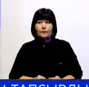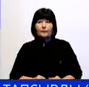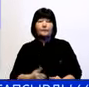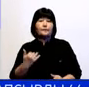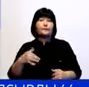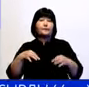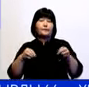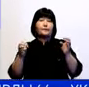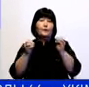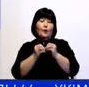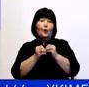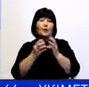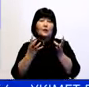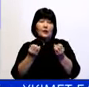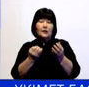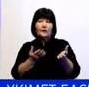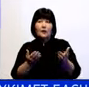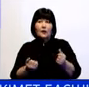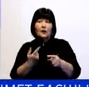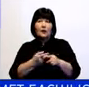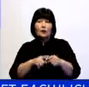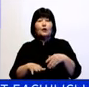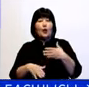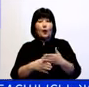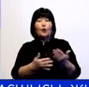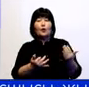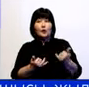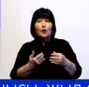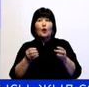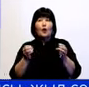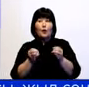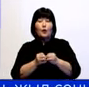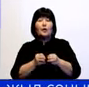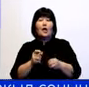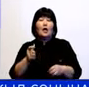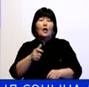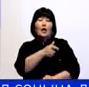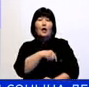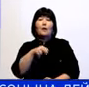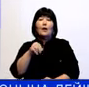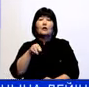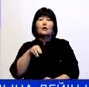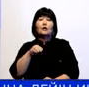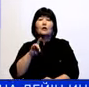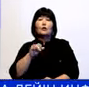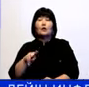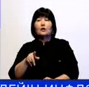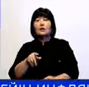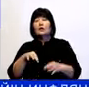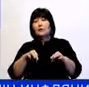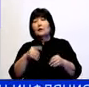данасын тағын сұратып жатырмыз. Ол да қолдау тауып жатыр. Сол 10 екен патрульді біз сол 7 ауданымызға бір екен